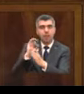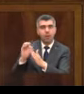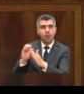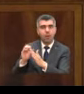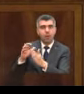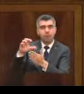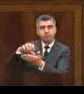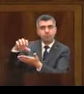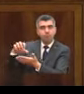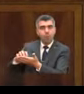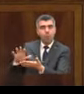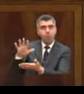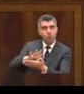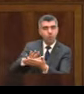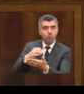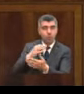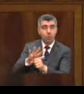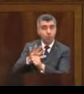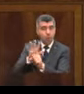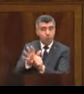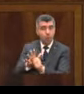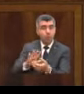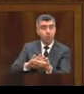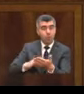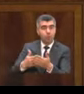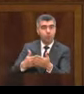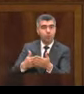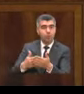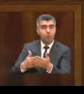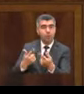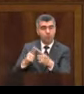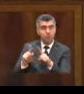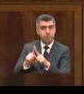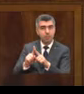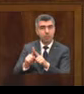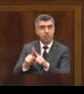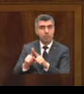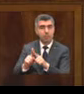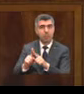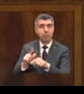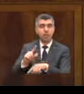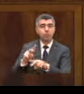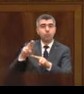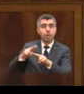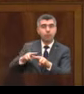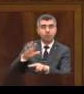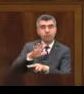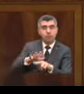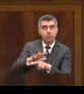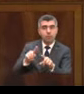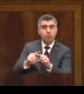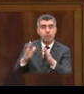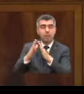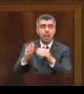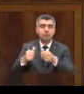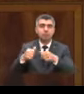المؤسسات. فرغم ظروف الجائحة كاين مؤسسات للمشرفين بقاو يعني عملوا الحجر داخل